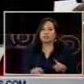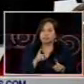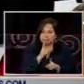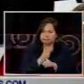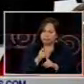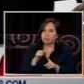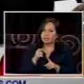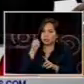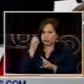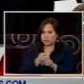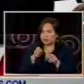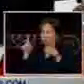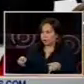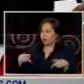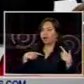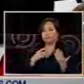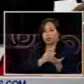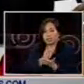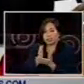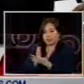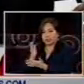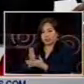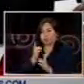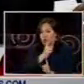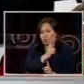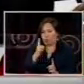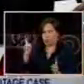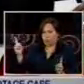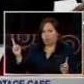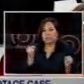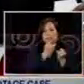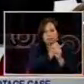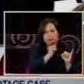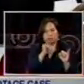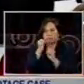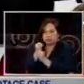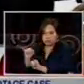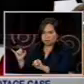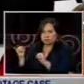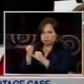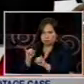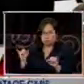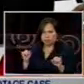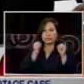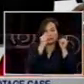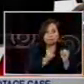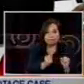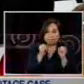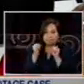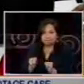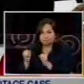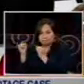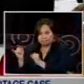has rights. Lahat po tayo may karapatan. Individual na mga karapatan. Ang Estado po, meron din mga